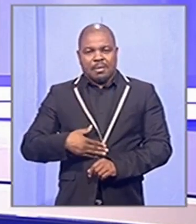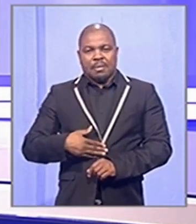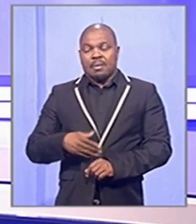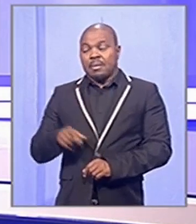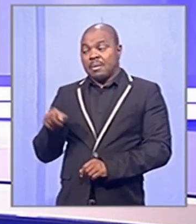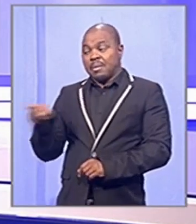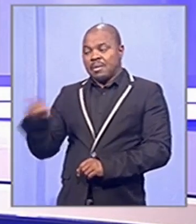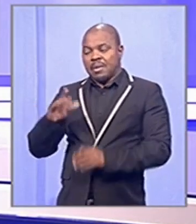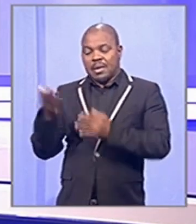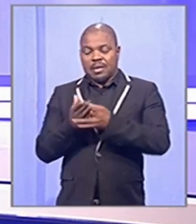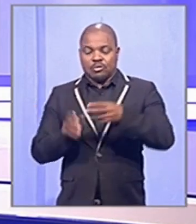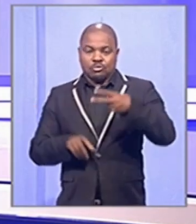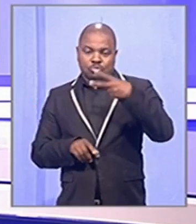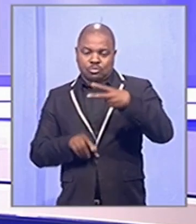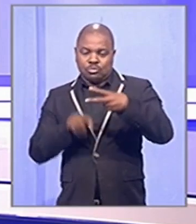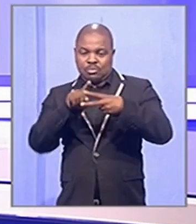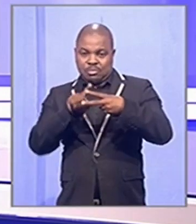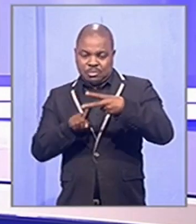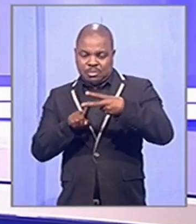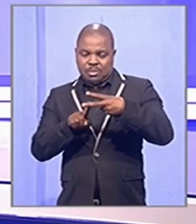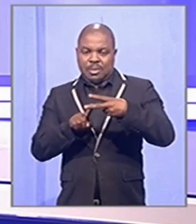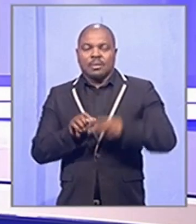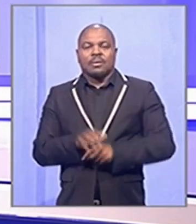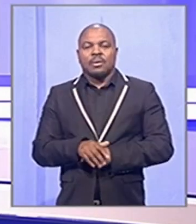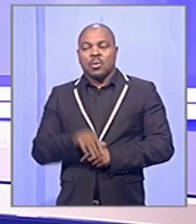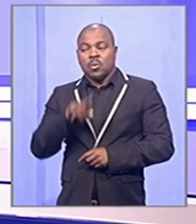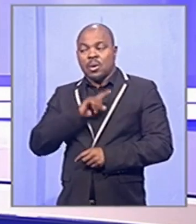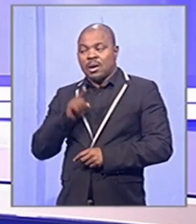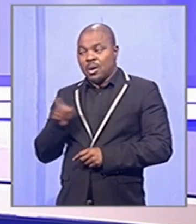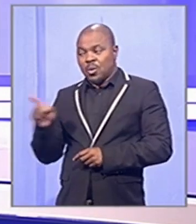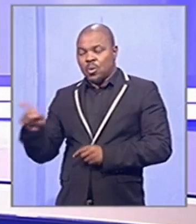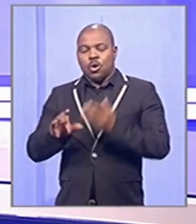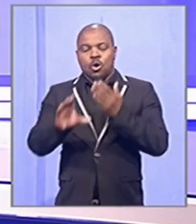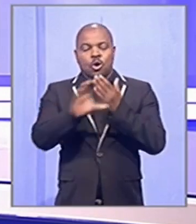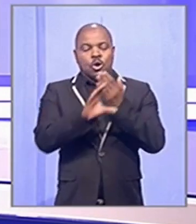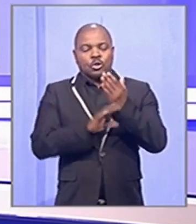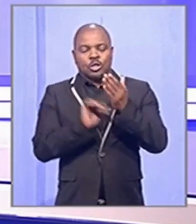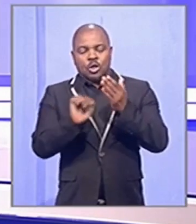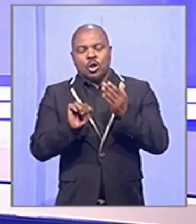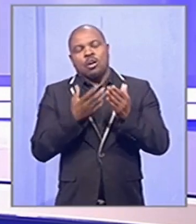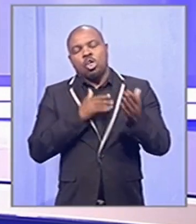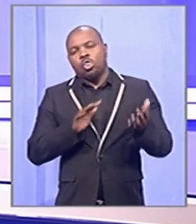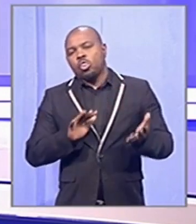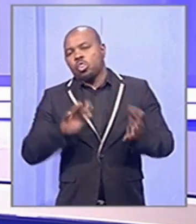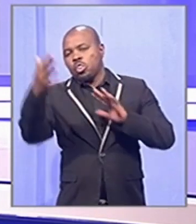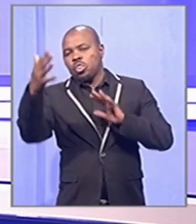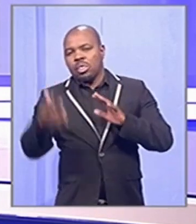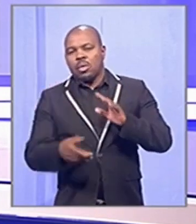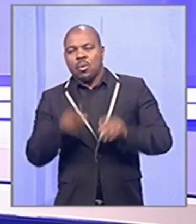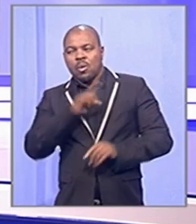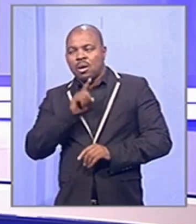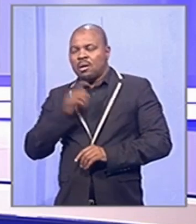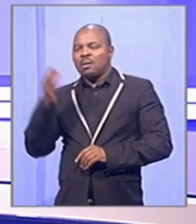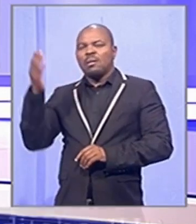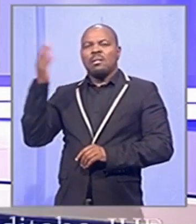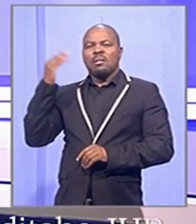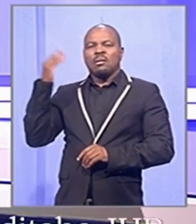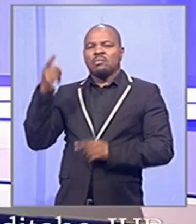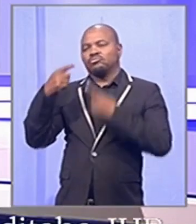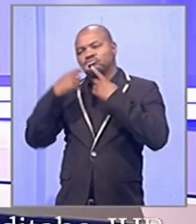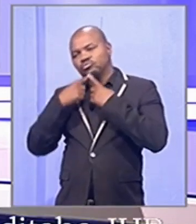kgalemelo me ka kgweding ya Motsheanong. Zuma o tobane le diqoso tse pedi ANC tse